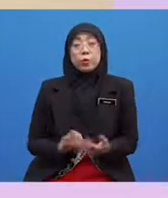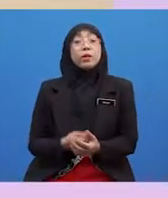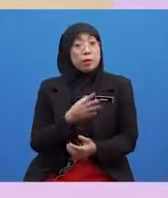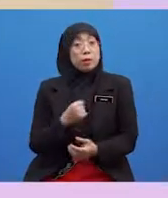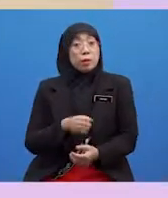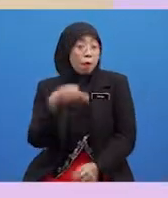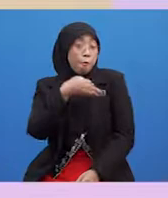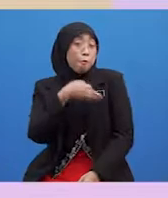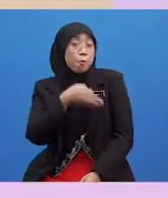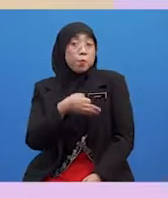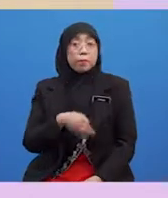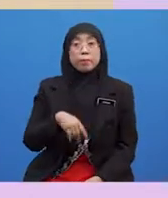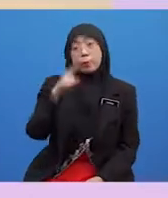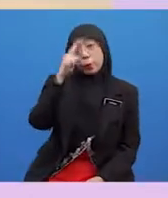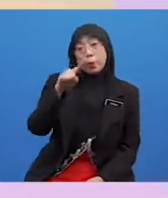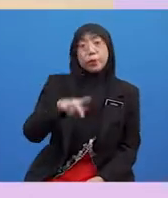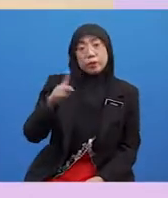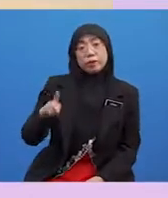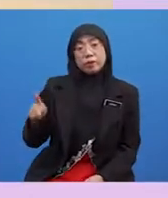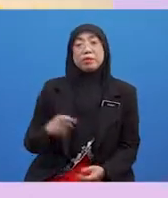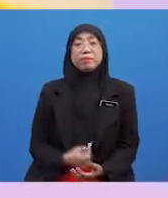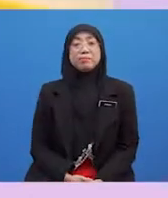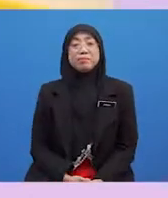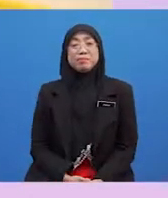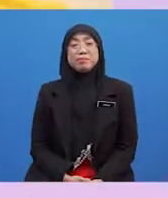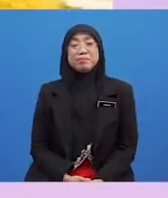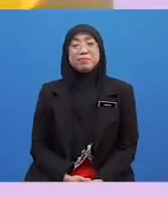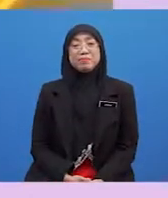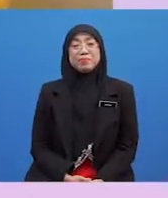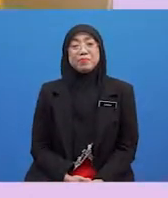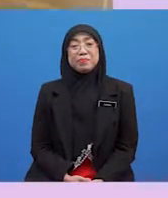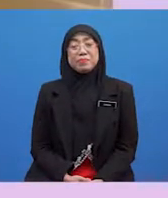untuk kanak-kanak. Seterusnya, mari kita lihat aktiviti ini.